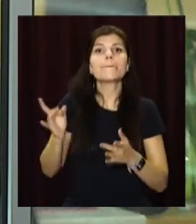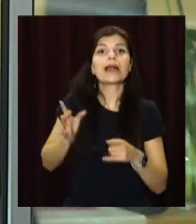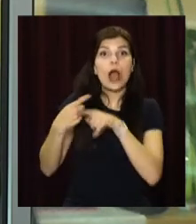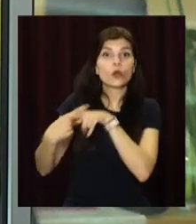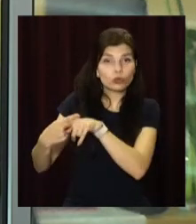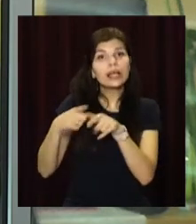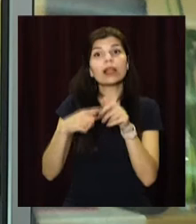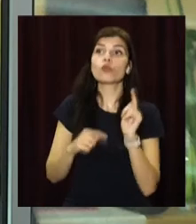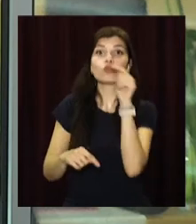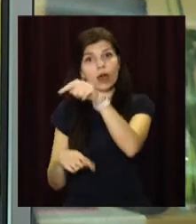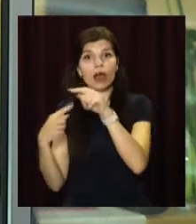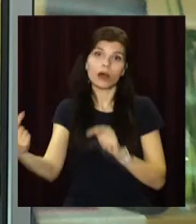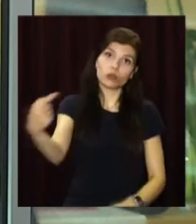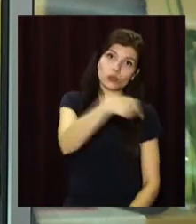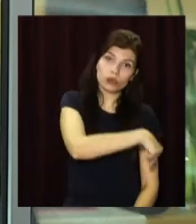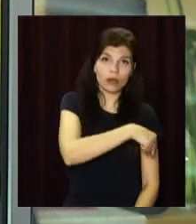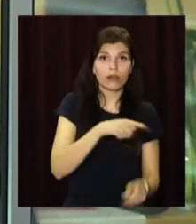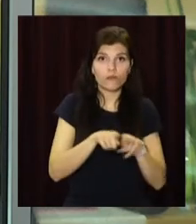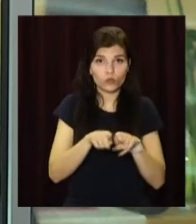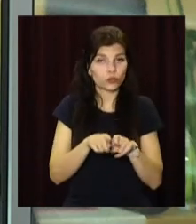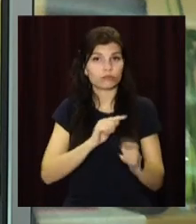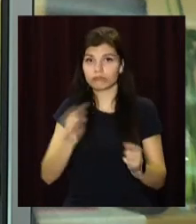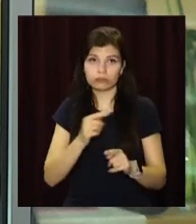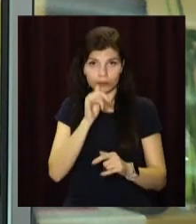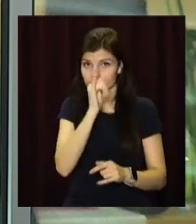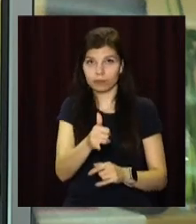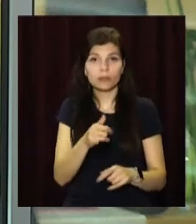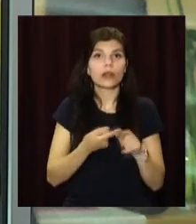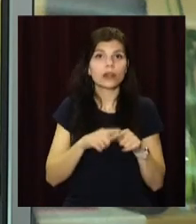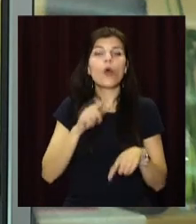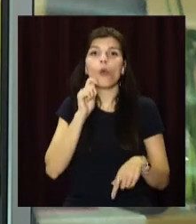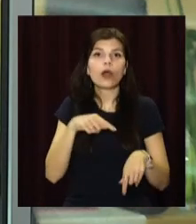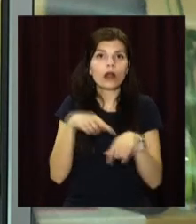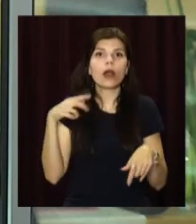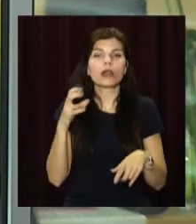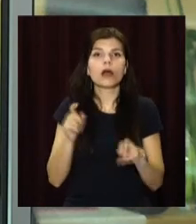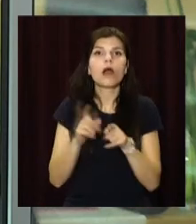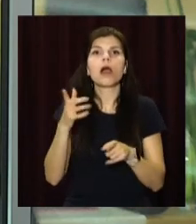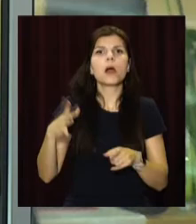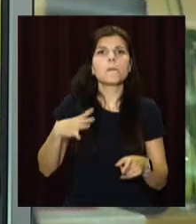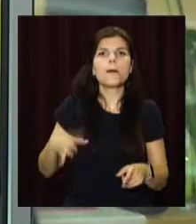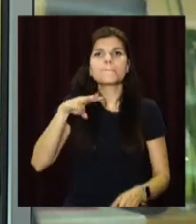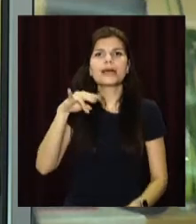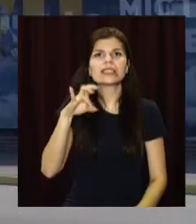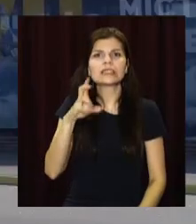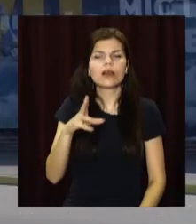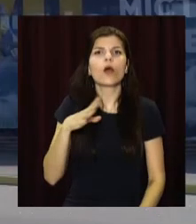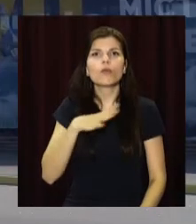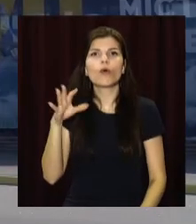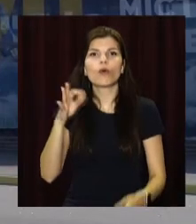в Білорусь у митних пунктах аеропортів. Це реакція України на примусову посадку Мінська повітряного